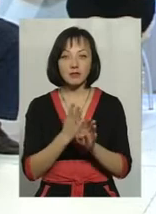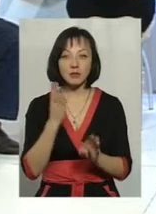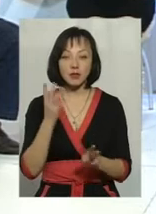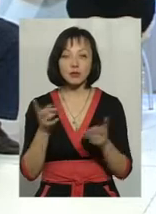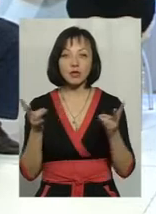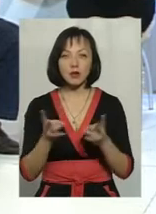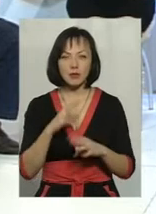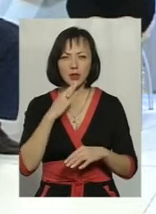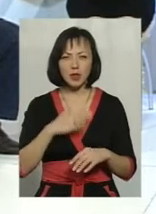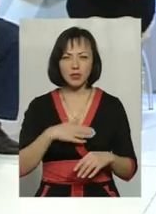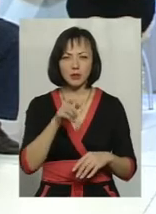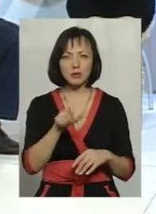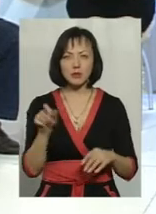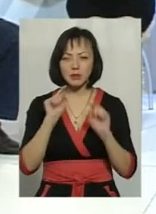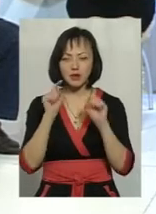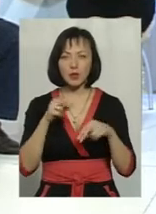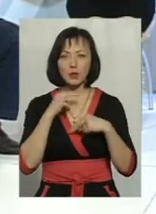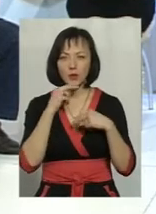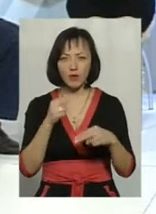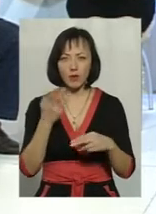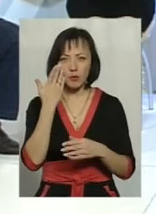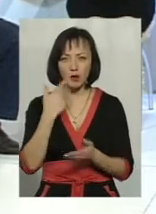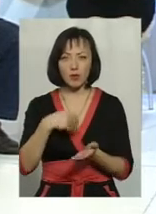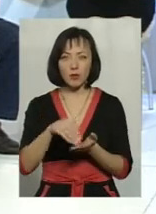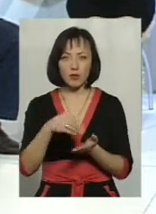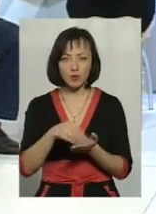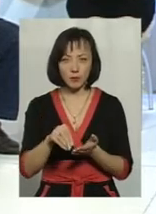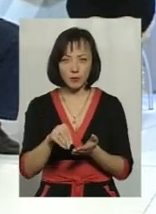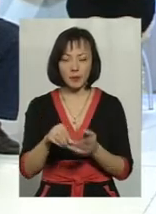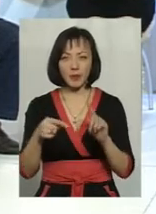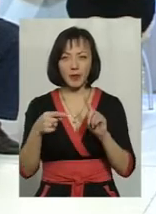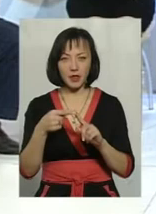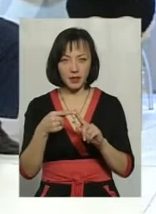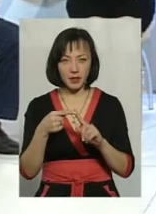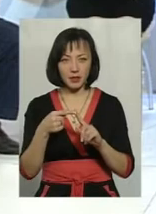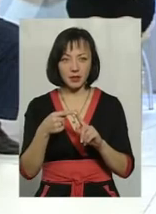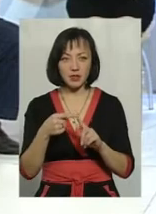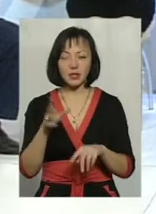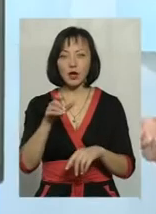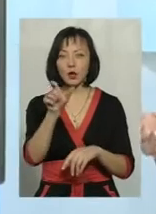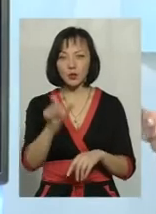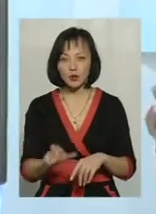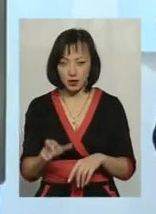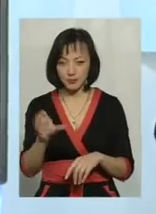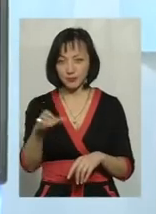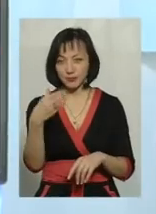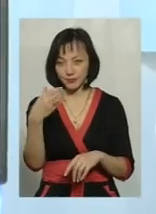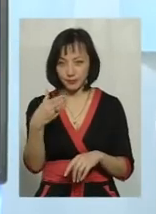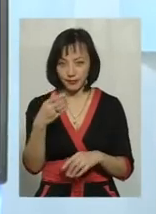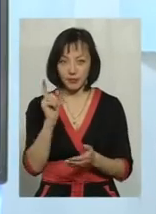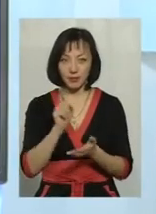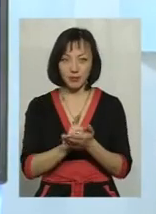що треба нашим споживачам звертати увагу при покупці алкогольних напоїв? Ну, перше все, коли людина бере пляшку, вона